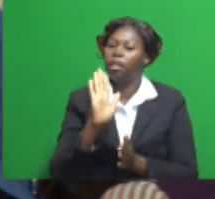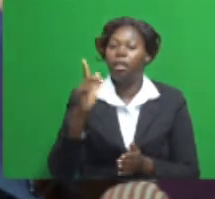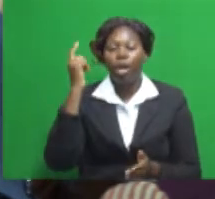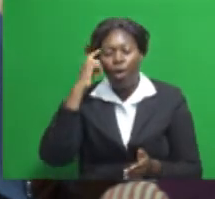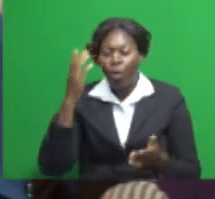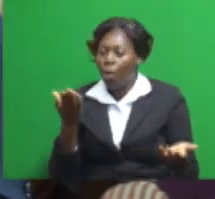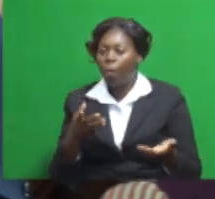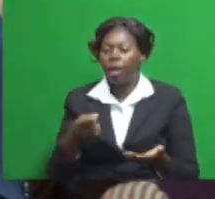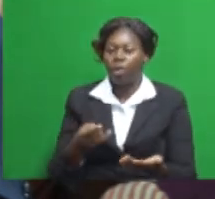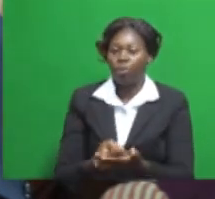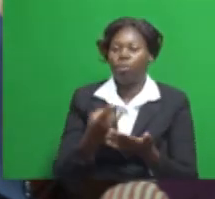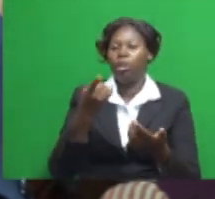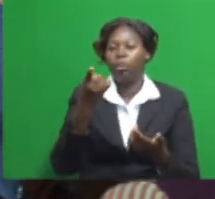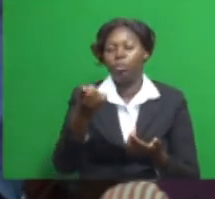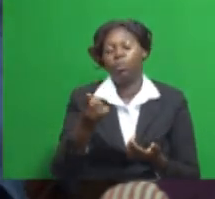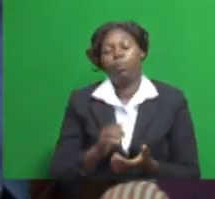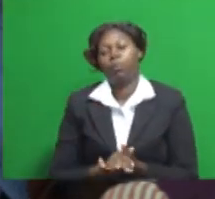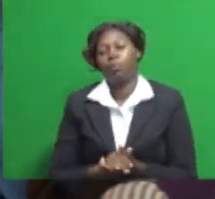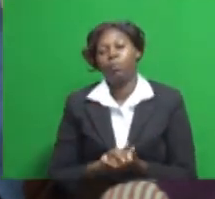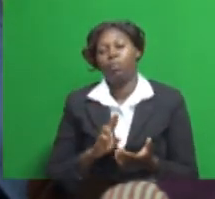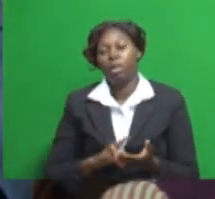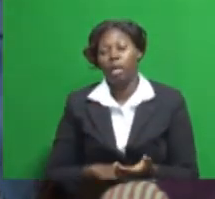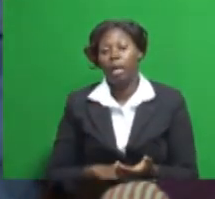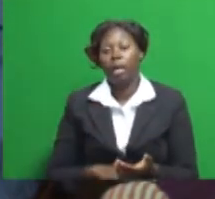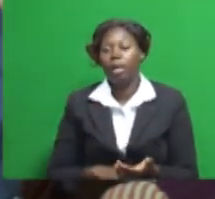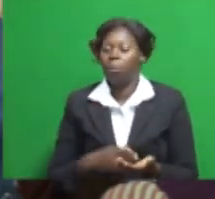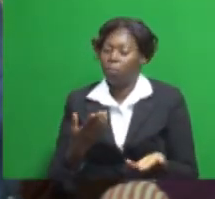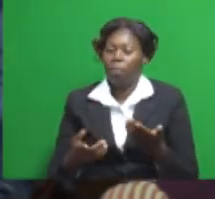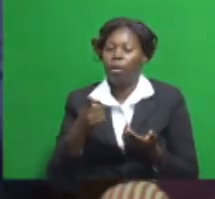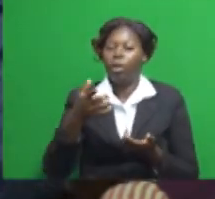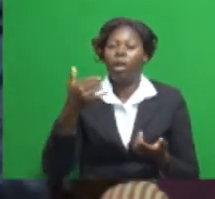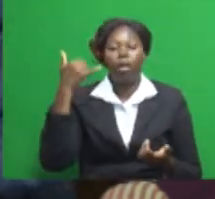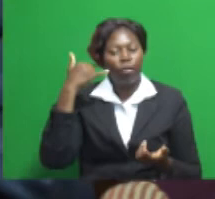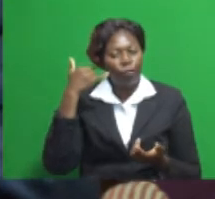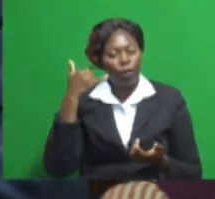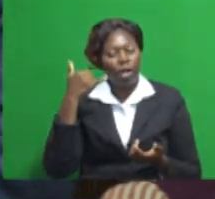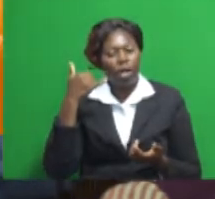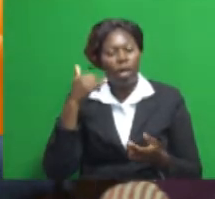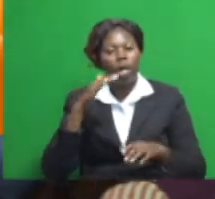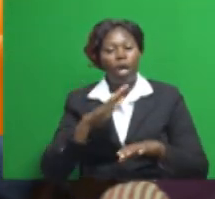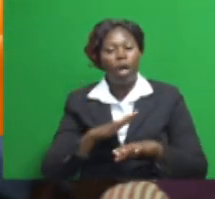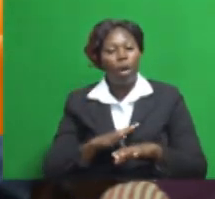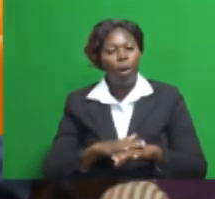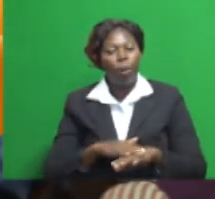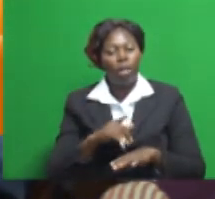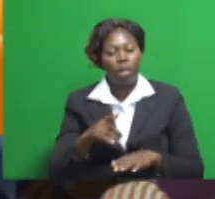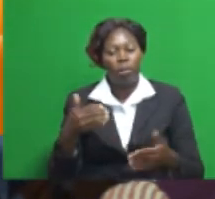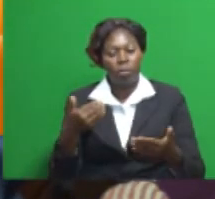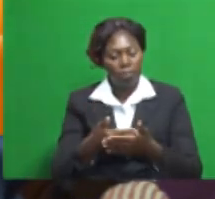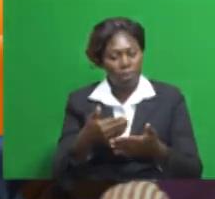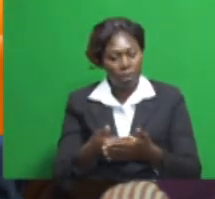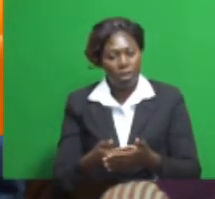munobatsirwa. Pamunenge muchida kubatsirwa. Kana kuti munogona kufona panhare. Kana kutumira ma message